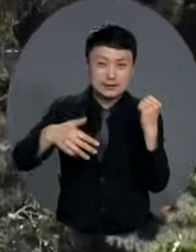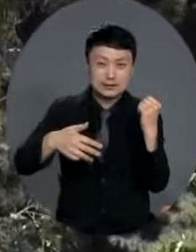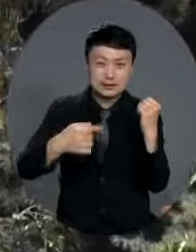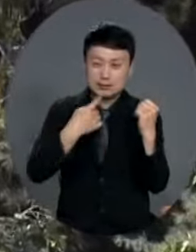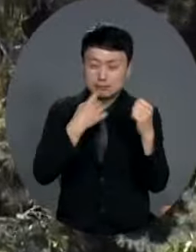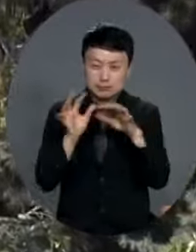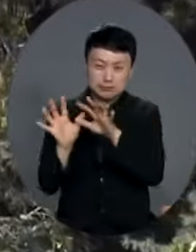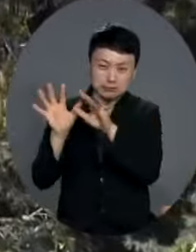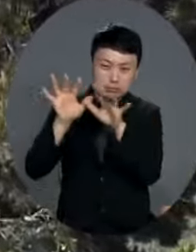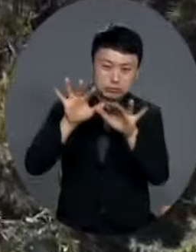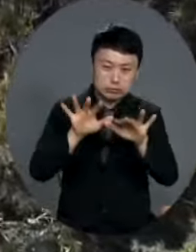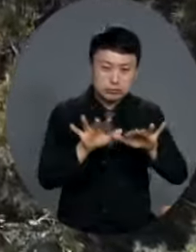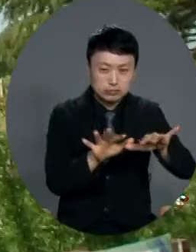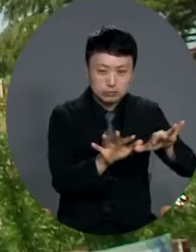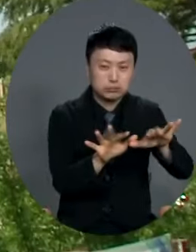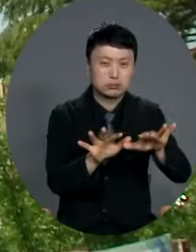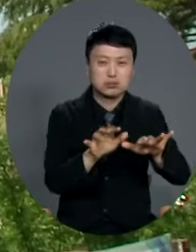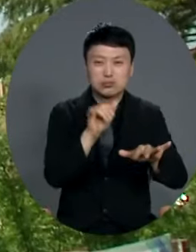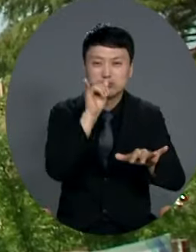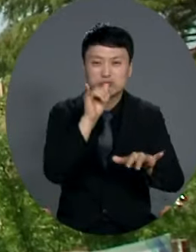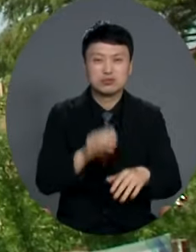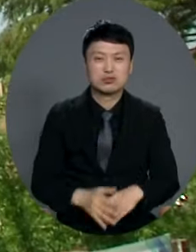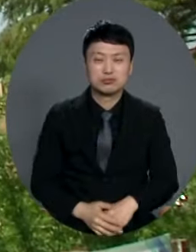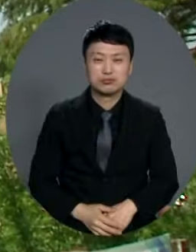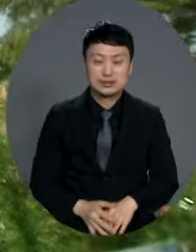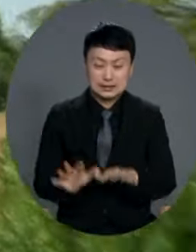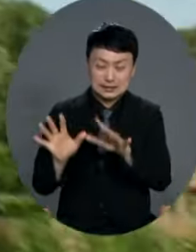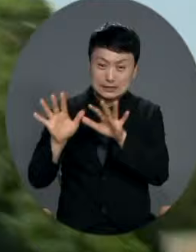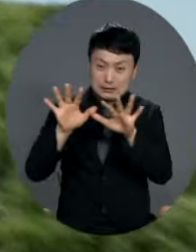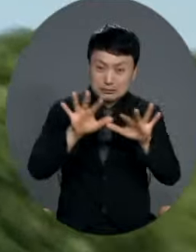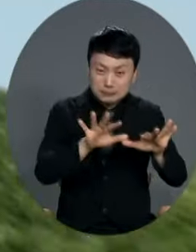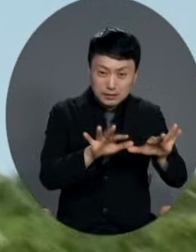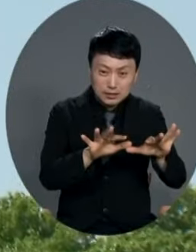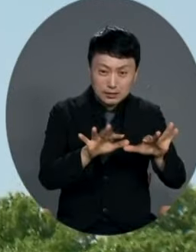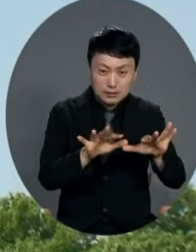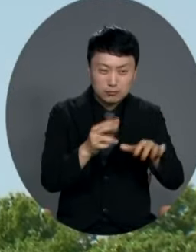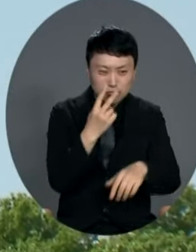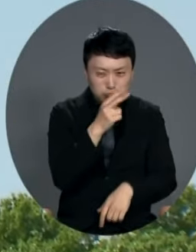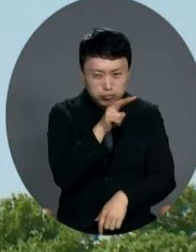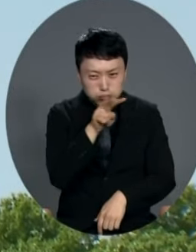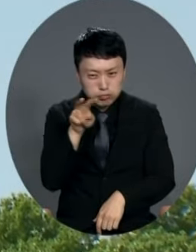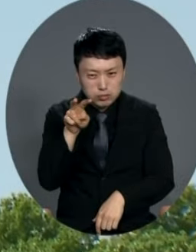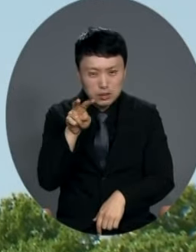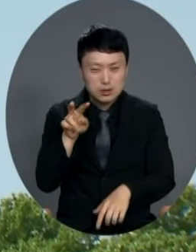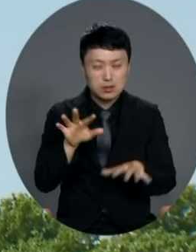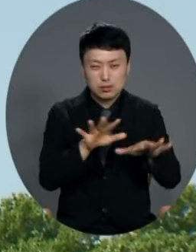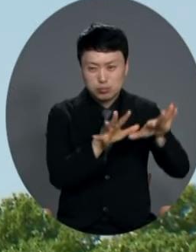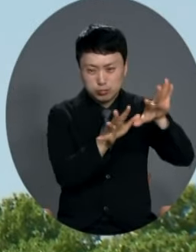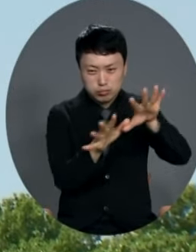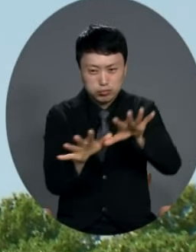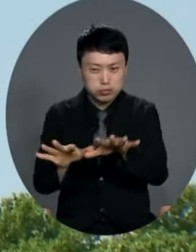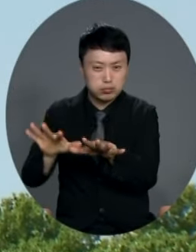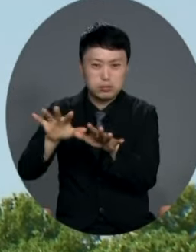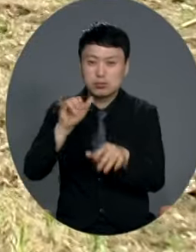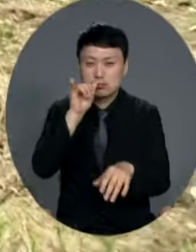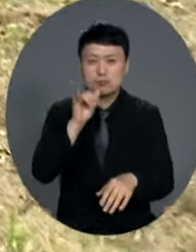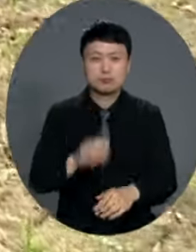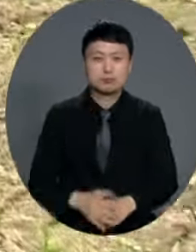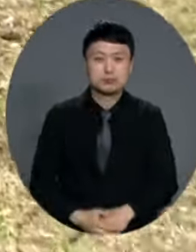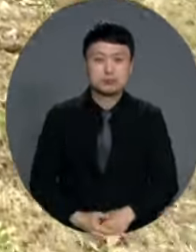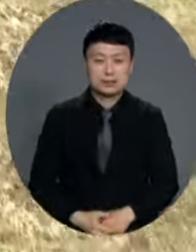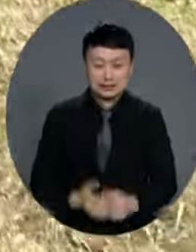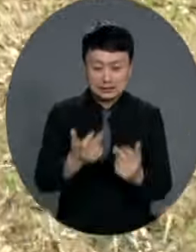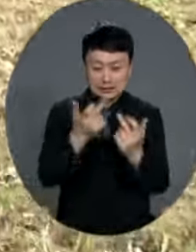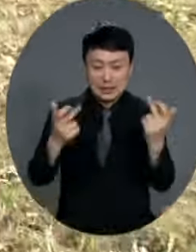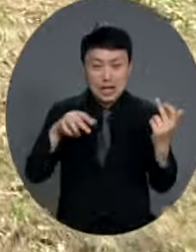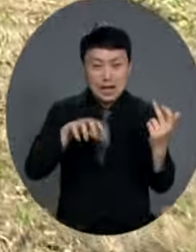백로와 왜가리들이 앉아 있습니다. 일부 새들은 주변을 경계하는 듯 산 위를 낮게 배회합니다. 산